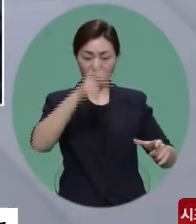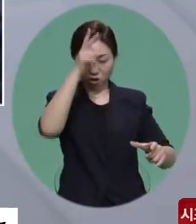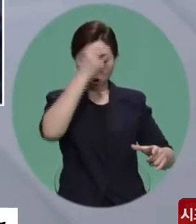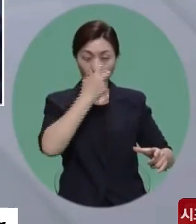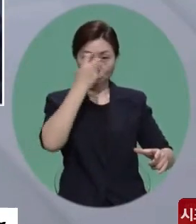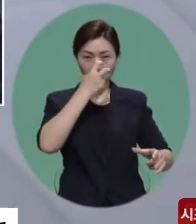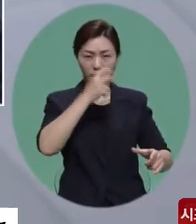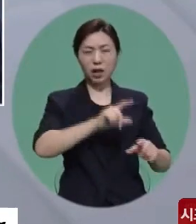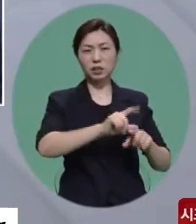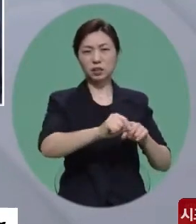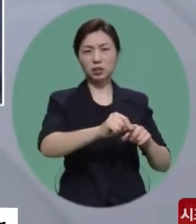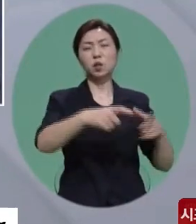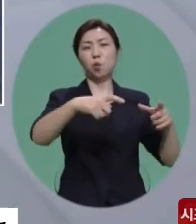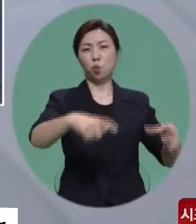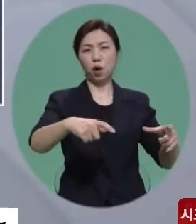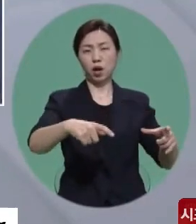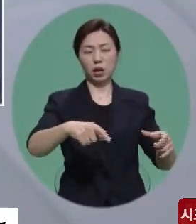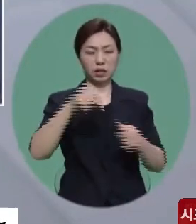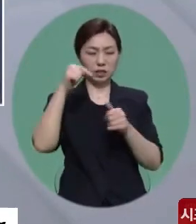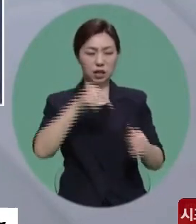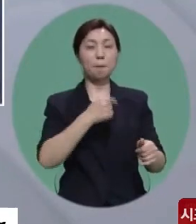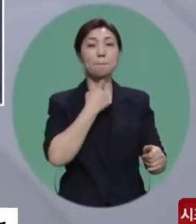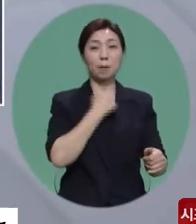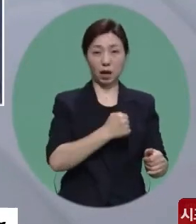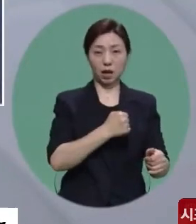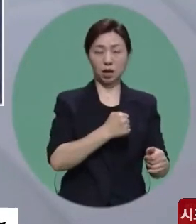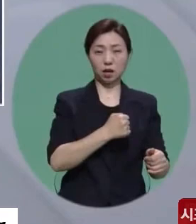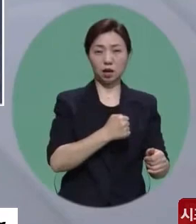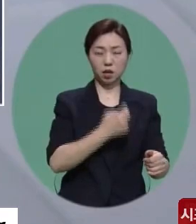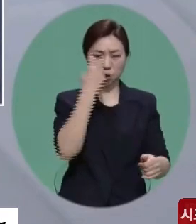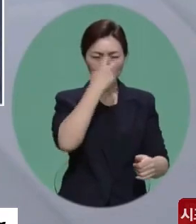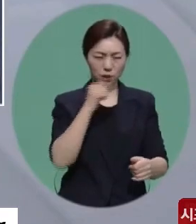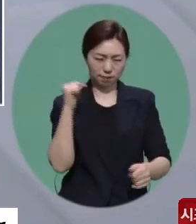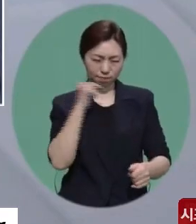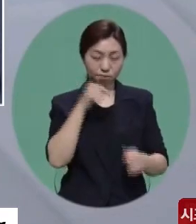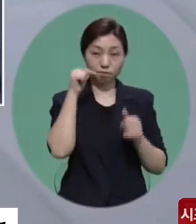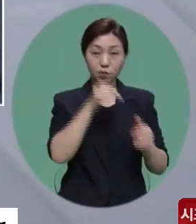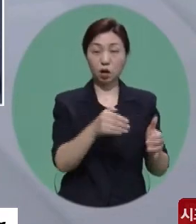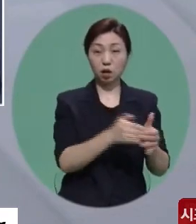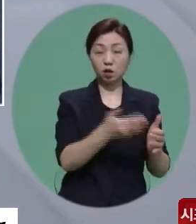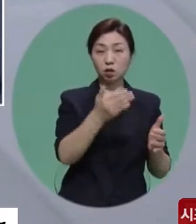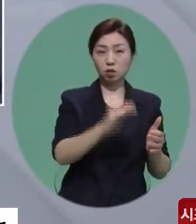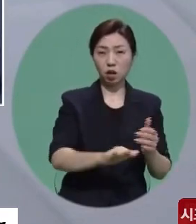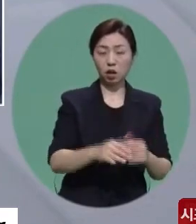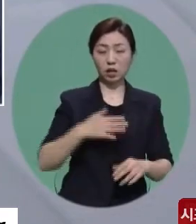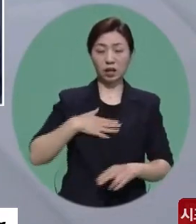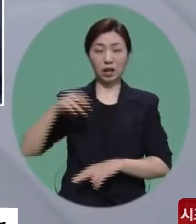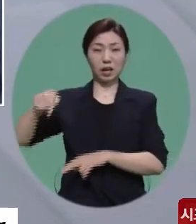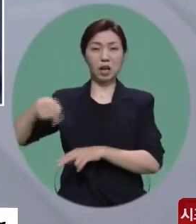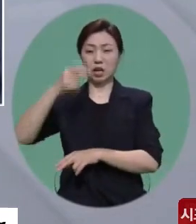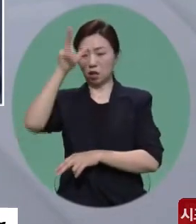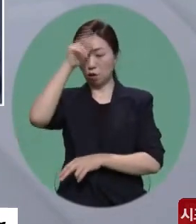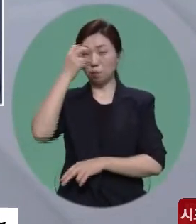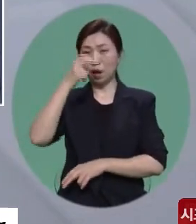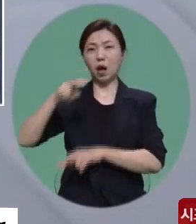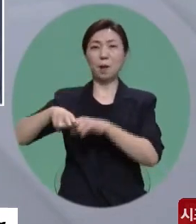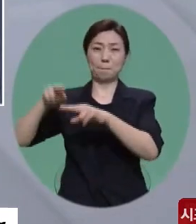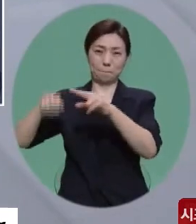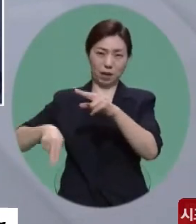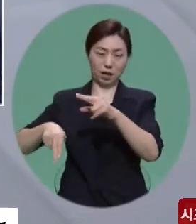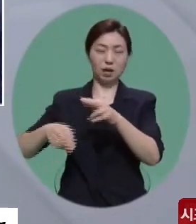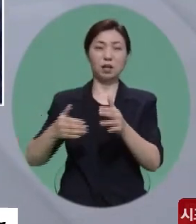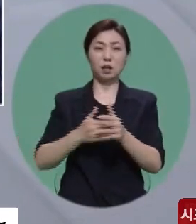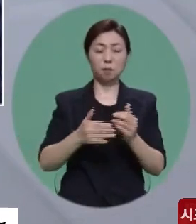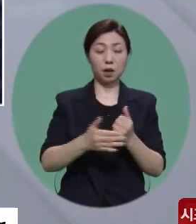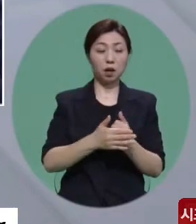했습니다. 다만 제가 사직을 하고 나와서 이 재판은 챙겨보지 못했습니다만은 재판 결과가